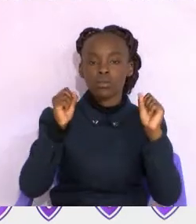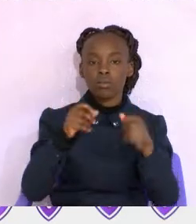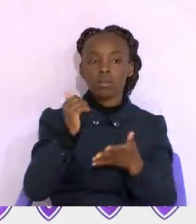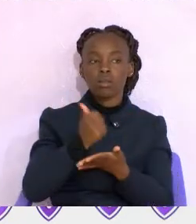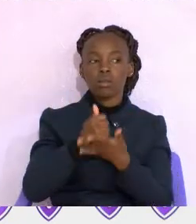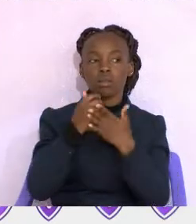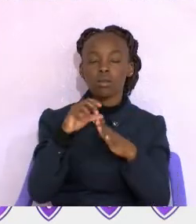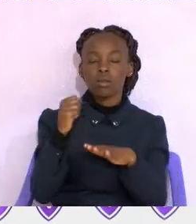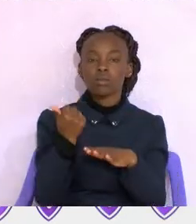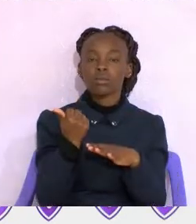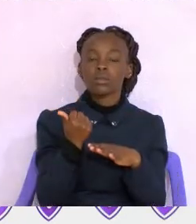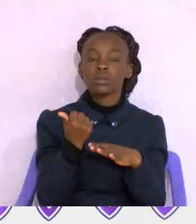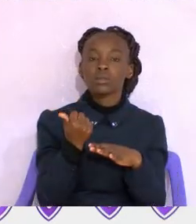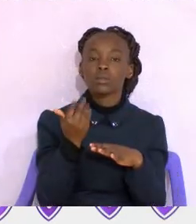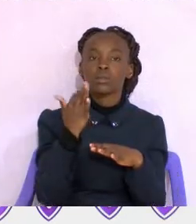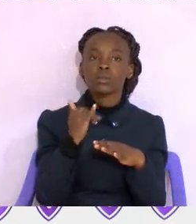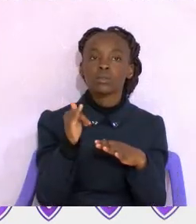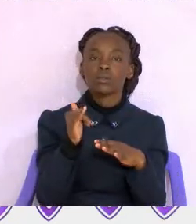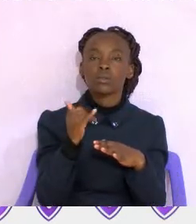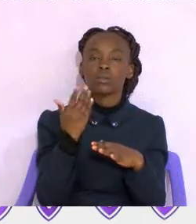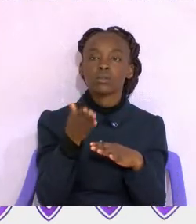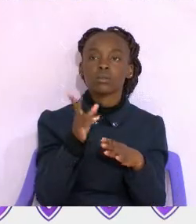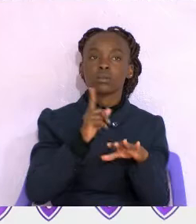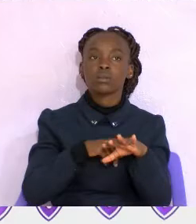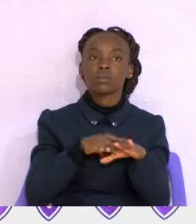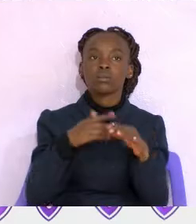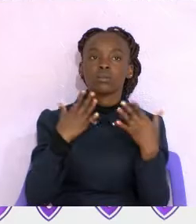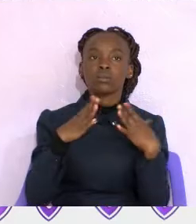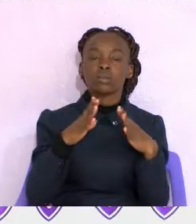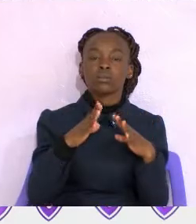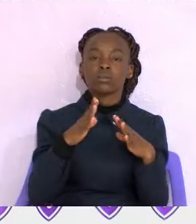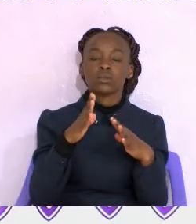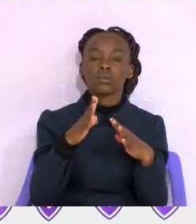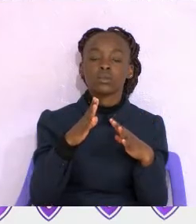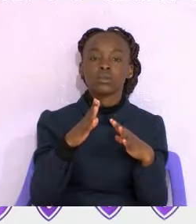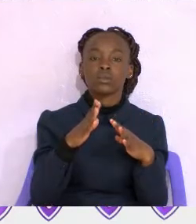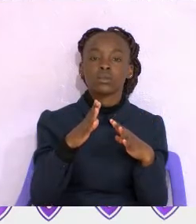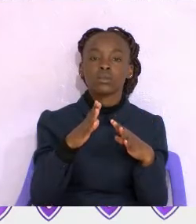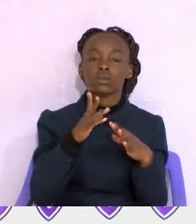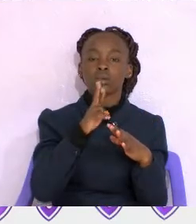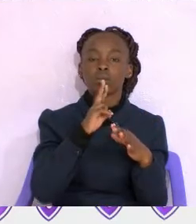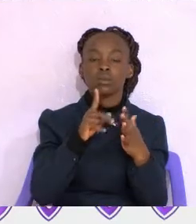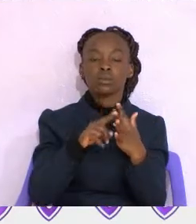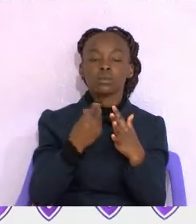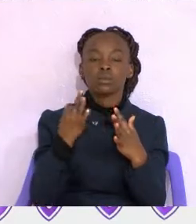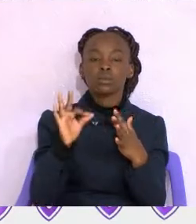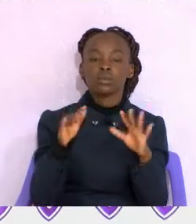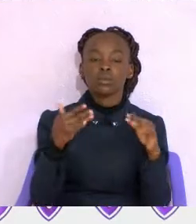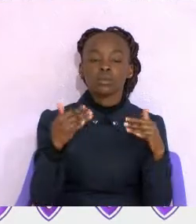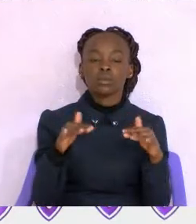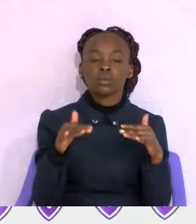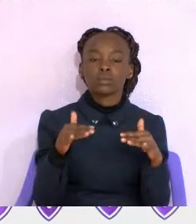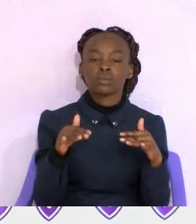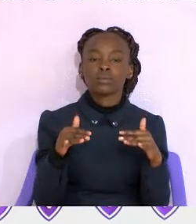God. Kwa sababu unajua wakati mwingine kuna watu wanaweza kukua mahali wanakuwa chanzo ya kuyumba yumba. Ukiangalia